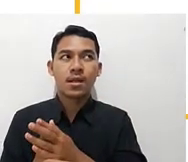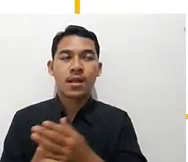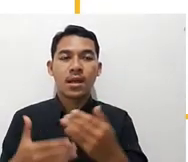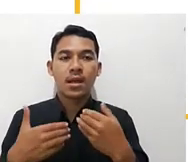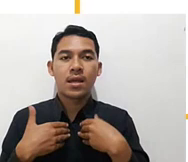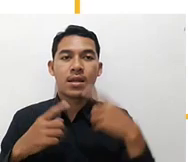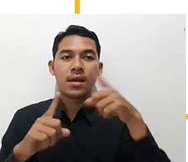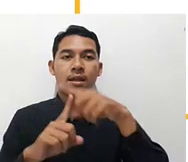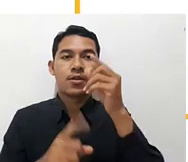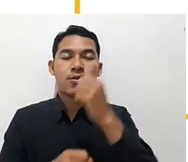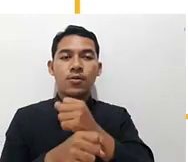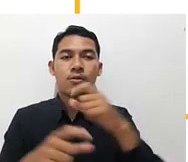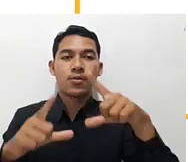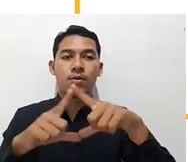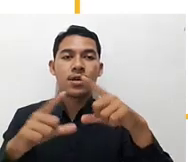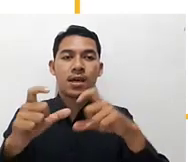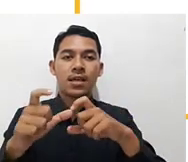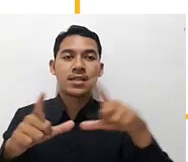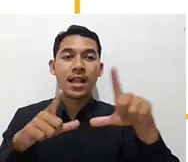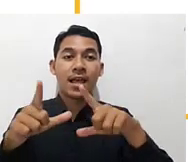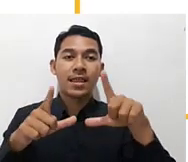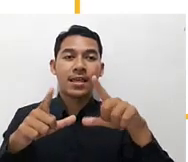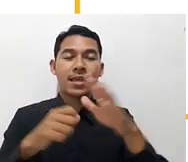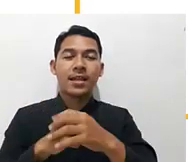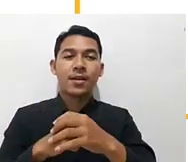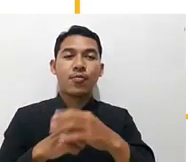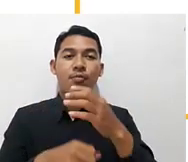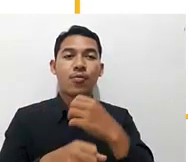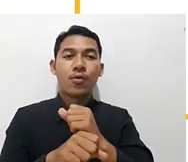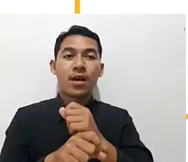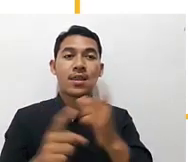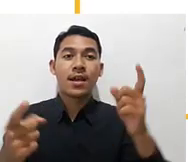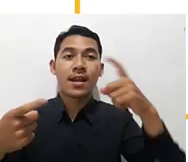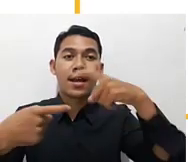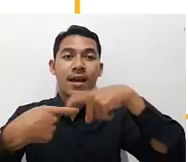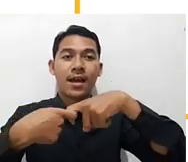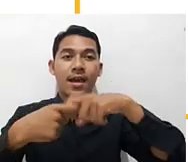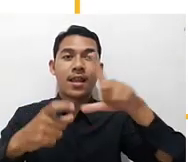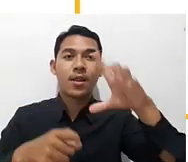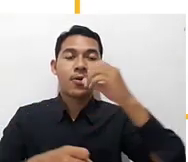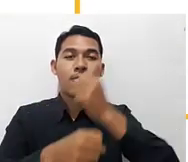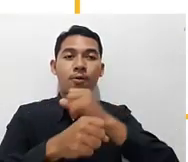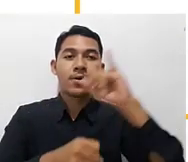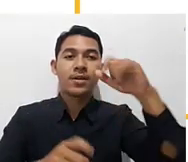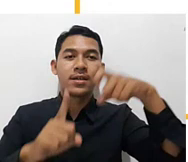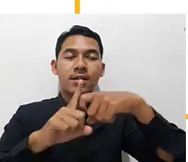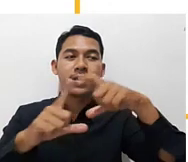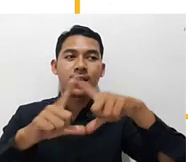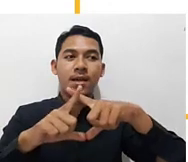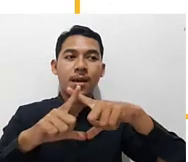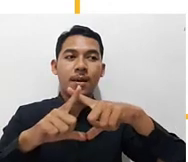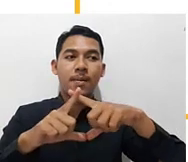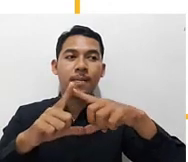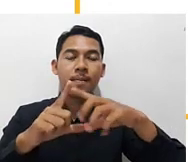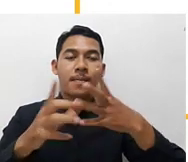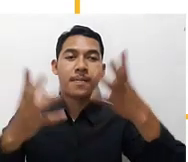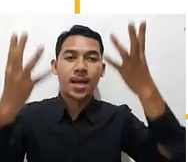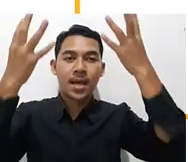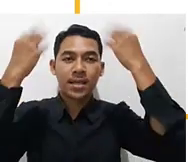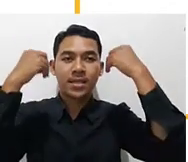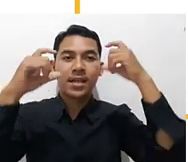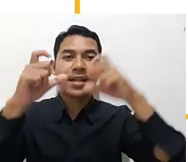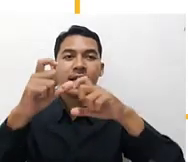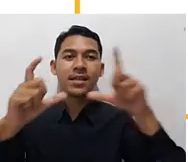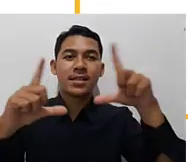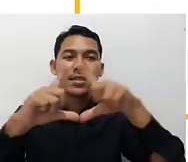tugas latihan ya, silahkan dibuat rangkaian logika JKFF ya yang master slave. Kemudian jangan lupa